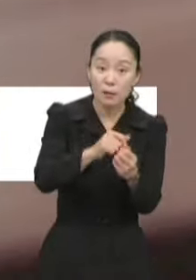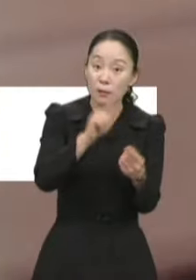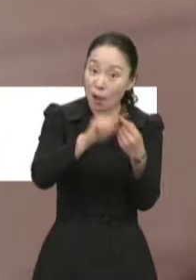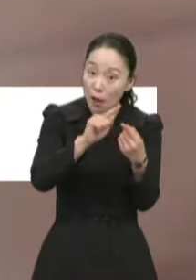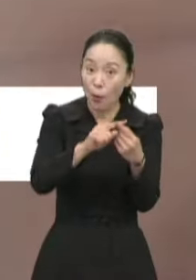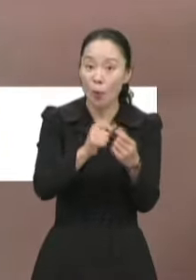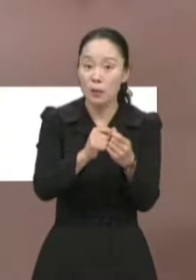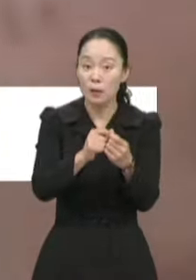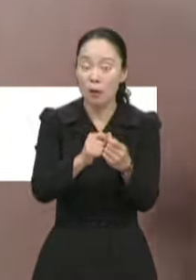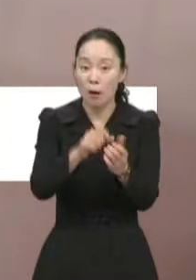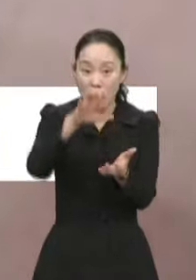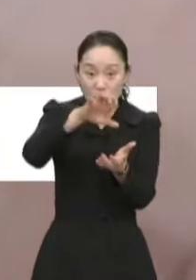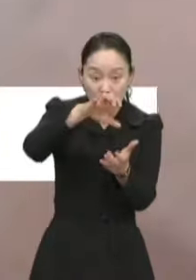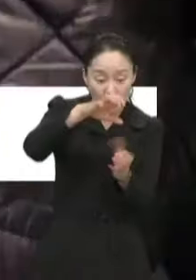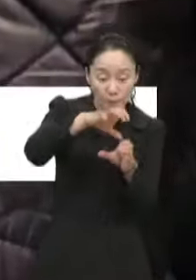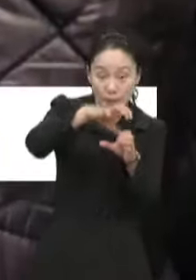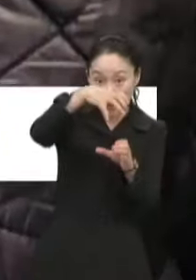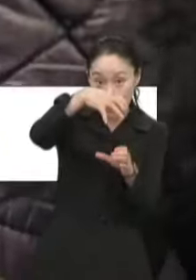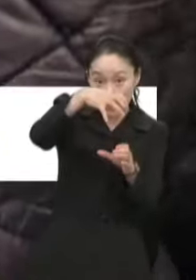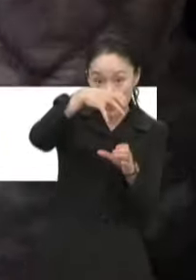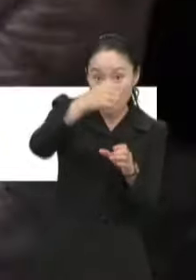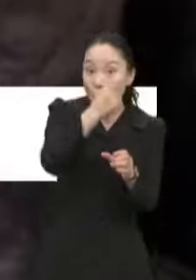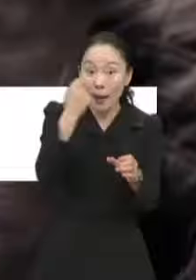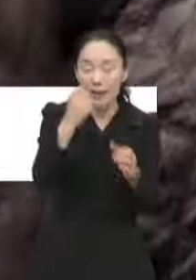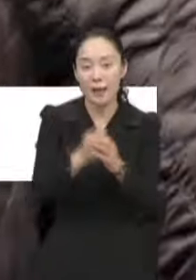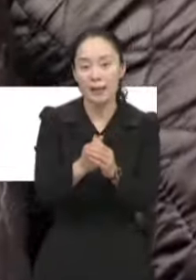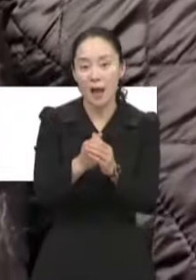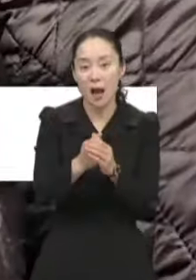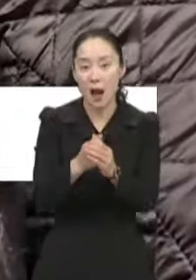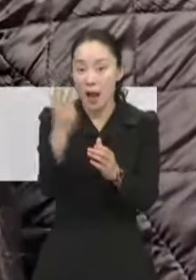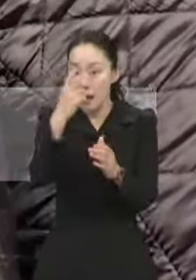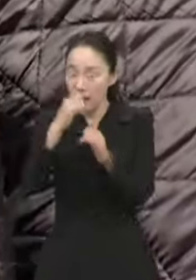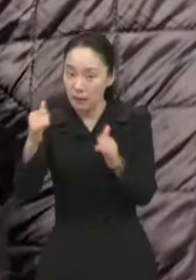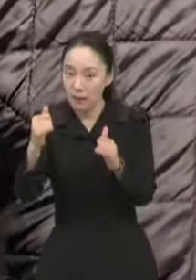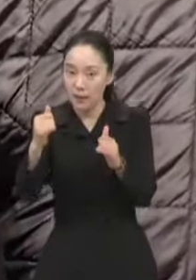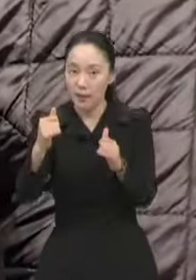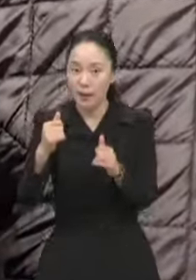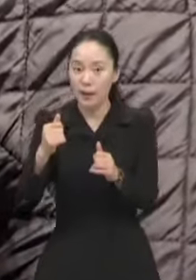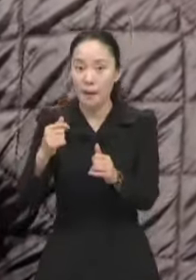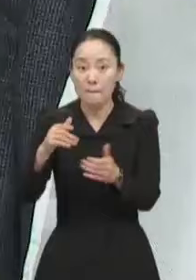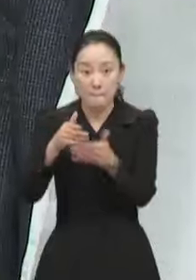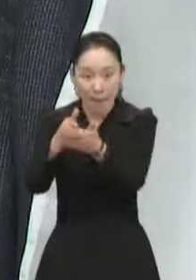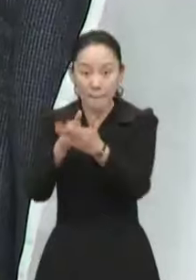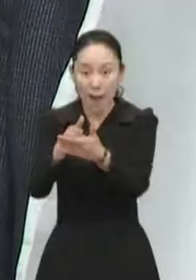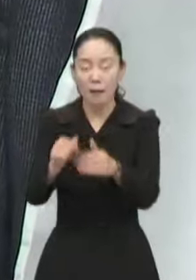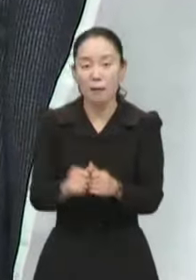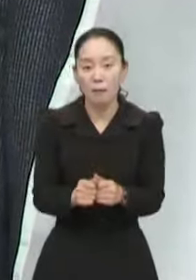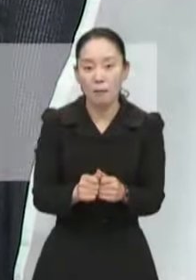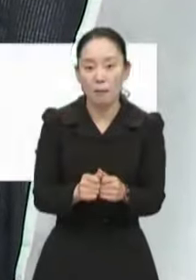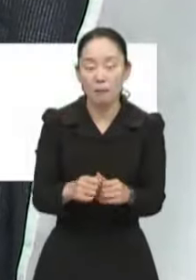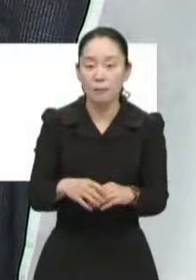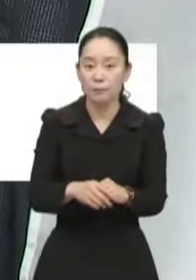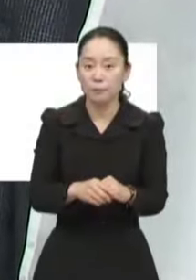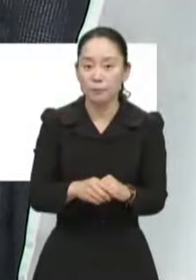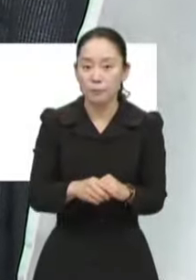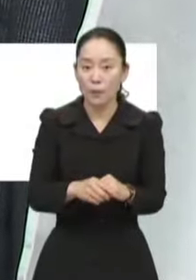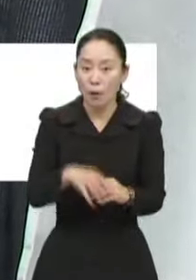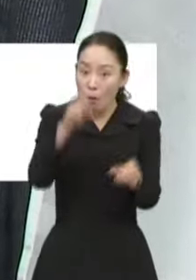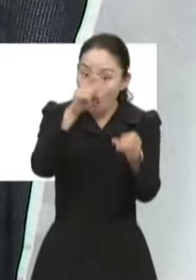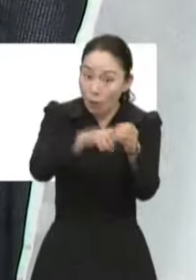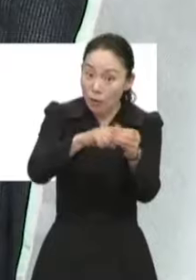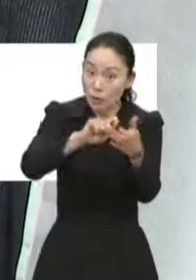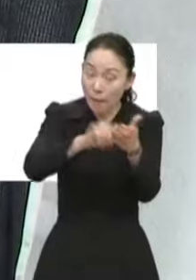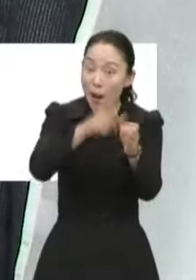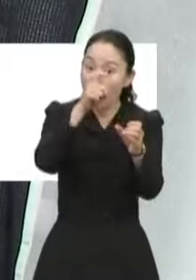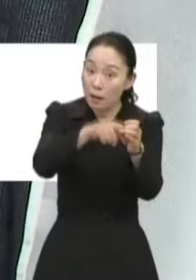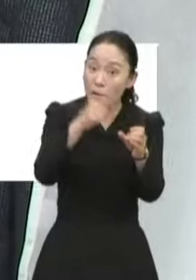채 덮개가 살짝 열린 투표함이 발견되자 개표 참관인들이 반발하고 나섰습니다. 투표함 열쇠가 채워져 있는데도